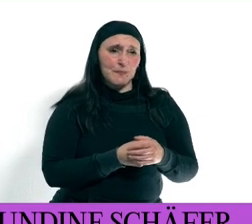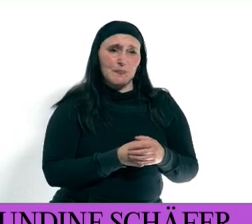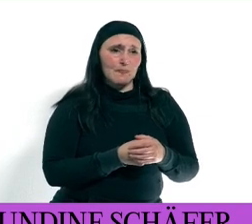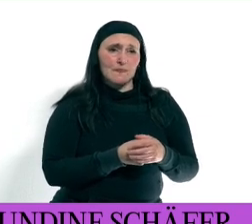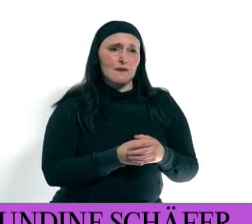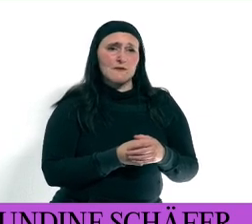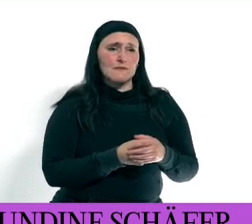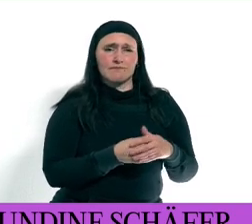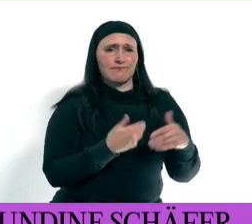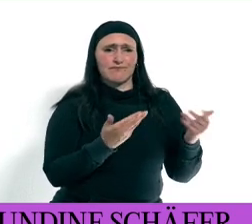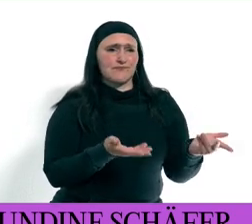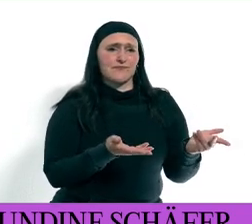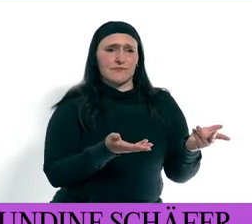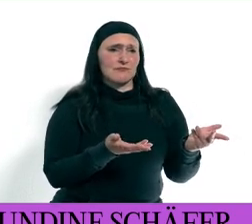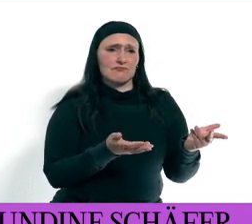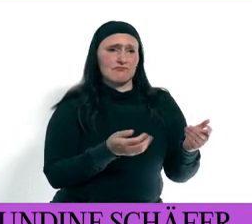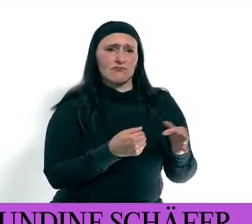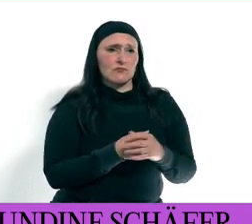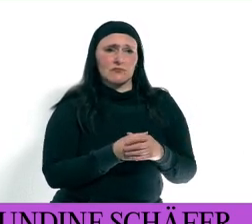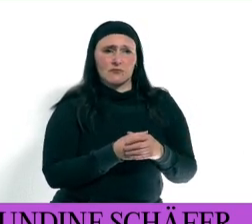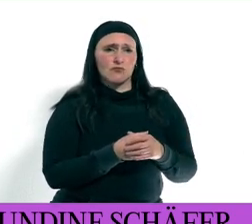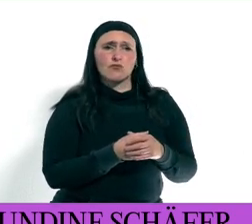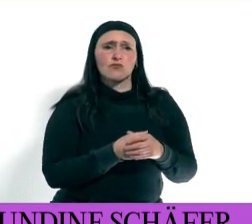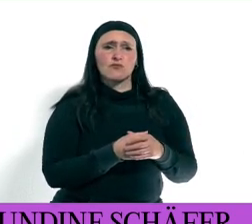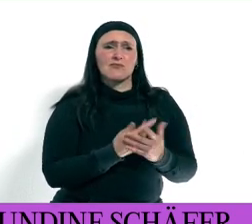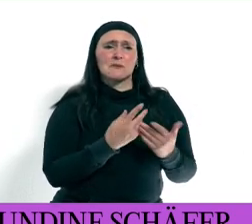mir Demokratie denke.